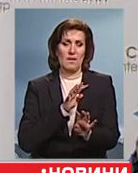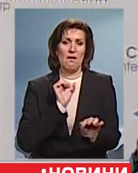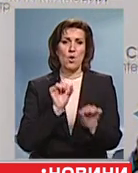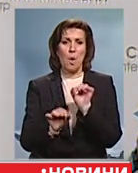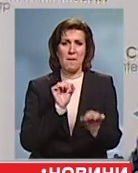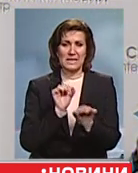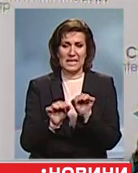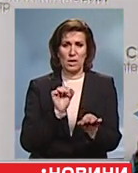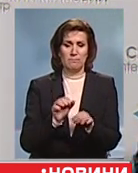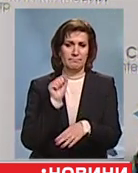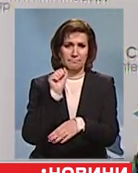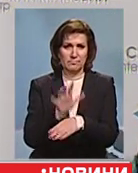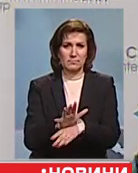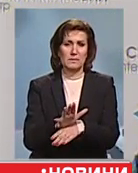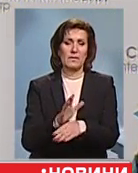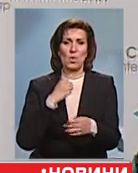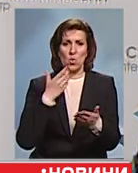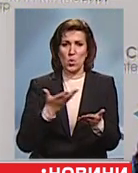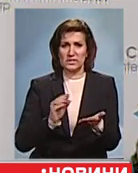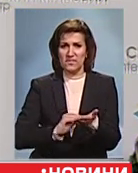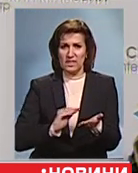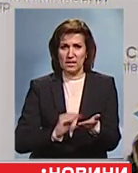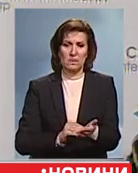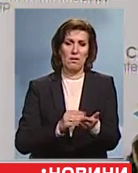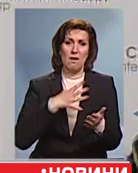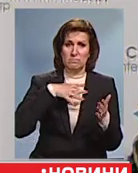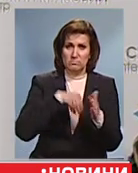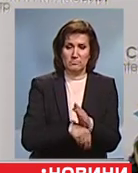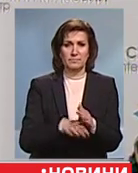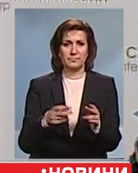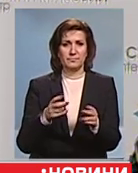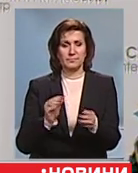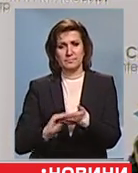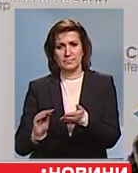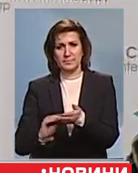Командирам підрозділів наказано у звітах обліковувати загиблих як поранених.